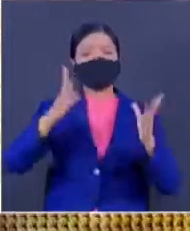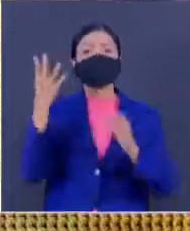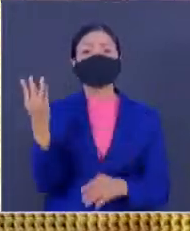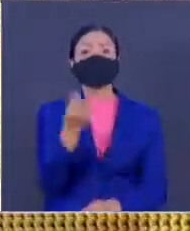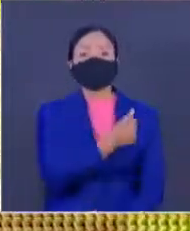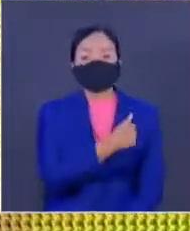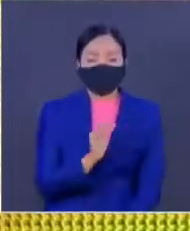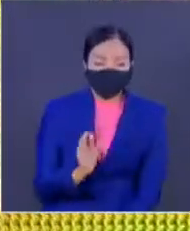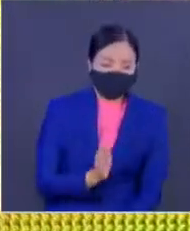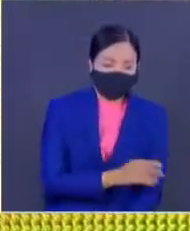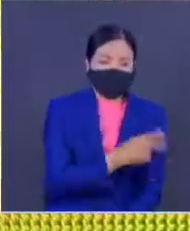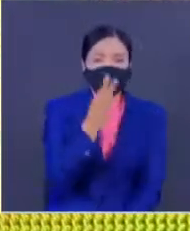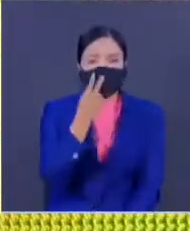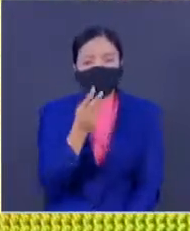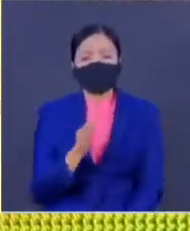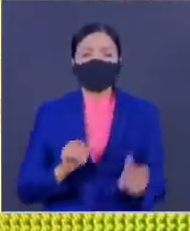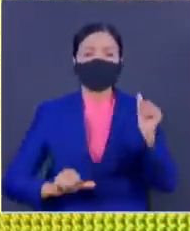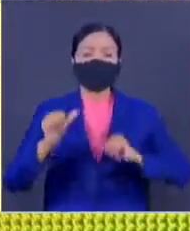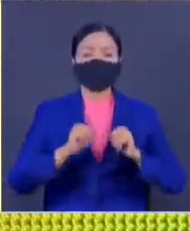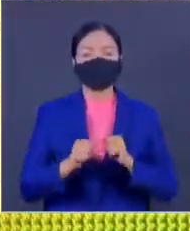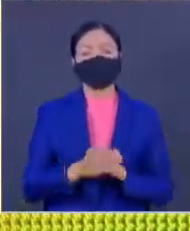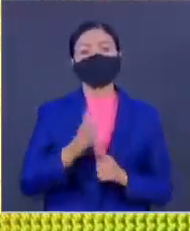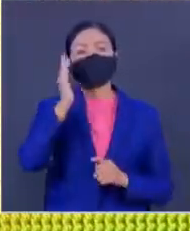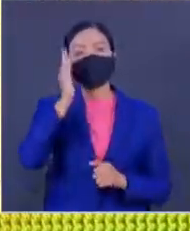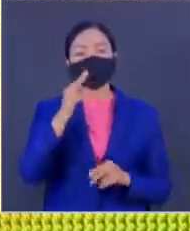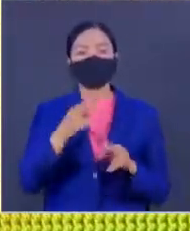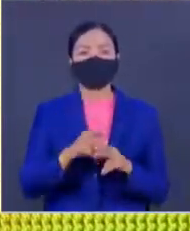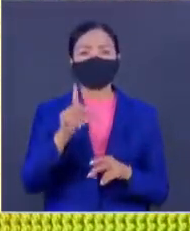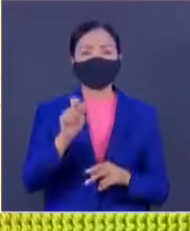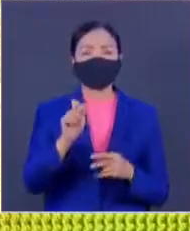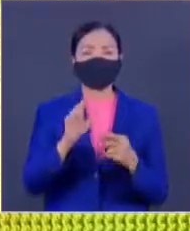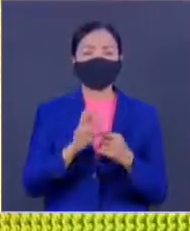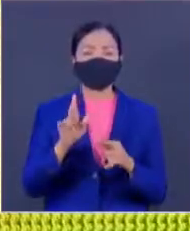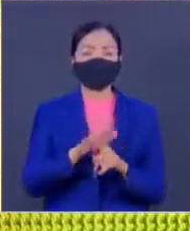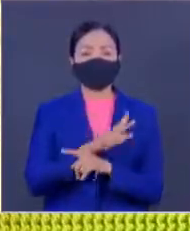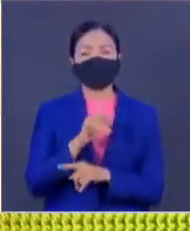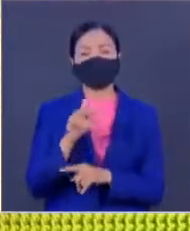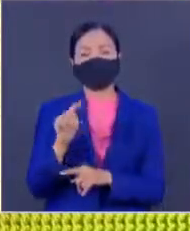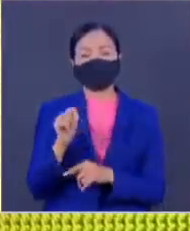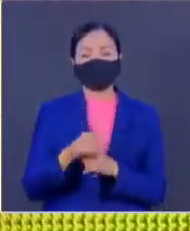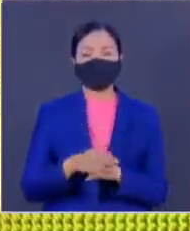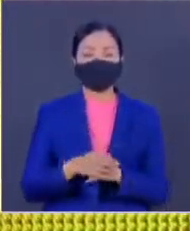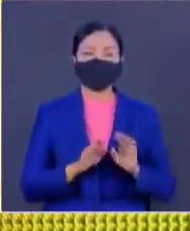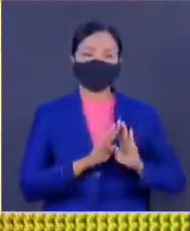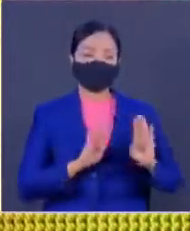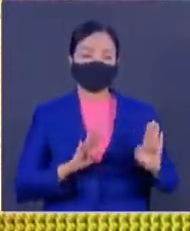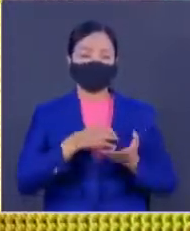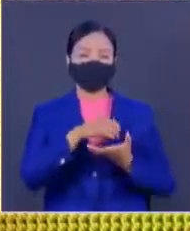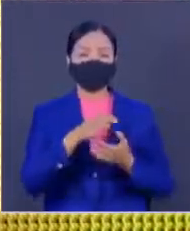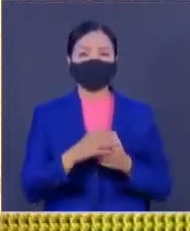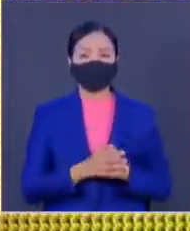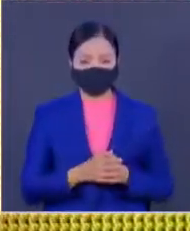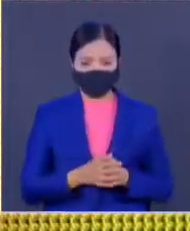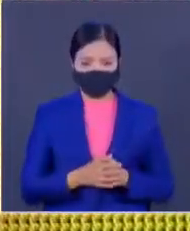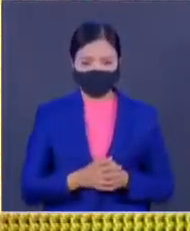คุณผู้ชมคะคราวนี้เราไปดูเรื่องของนักแสดงหนุ่มคุณอาร์ตพระสุทธิ์กันนะคะที่ได้ออกมาเปิดใจกับทีมข่าวGossip Star บันเทิงของเรานะคะว่าได้แบ่งกำ